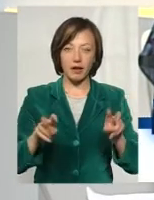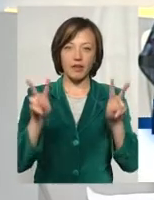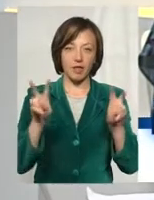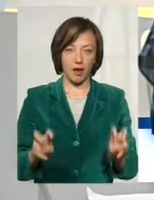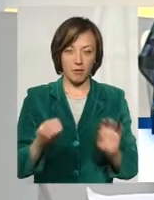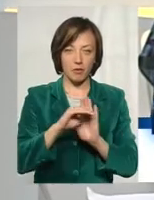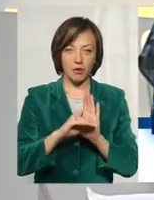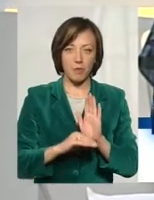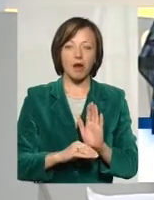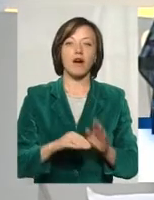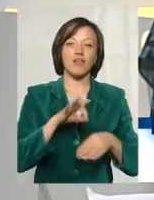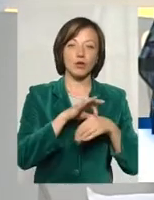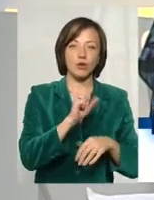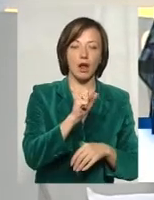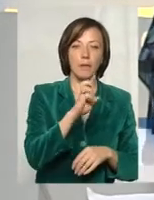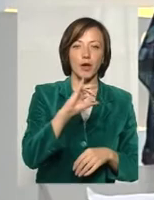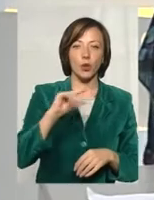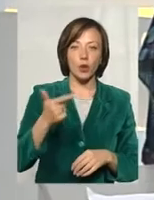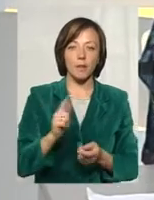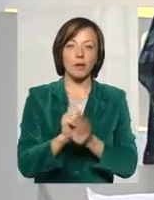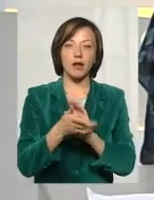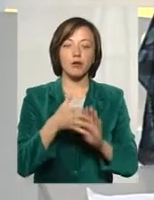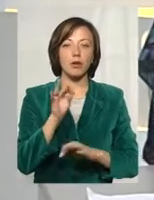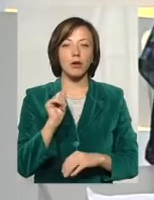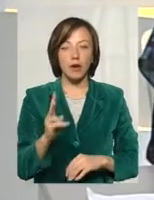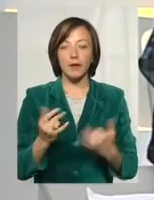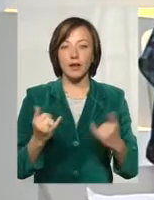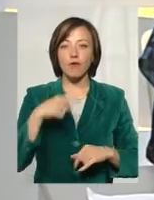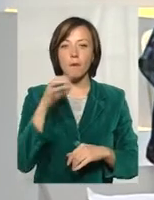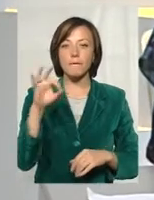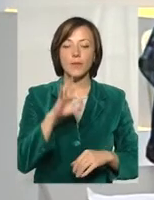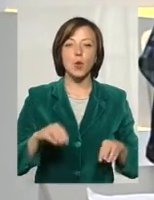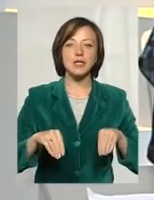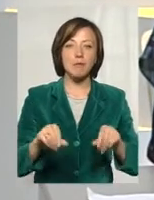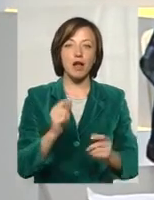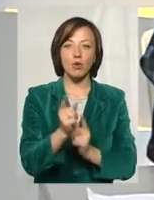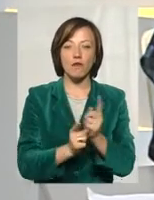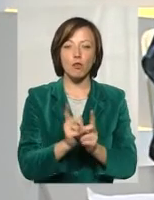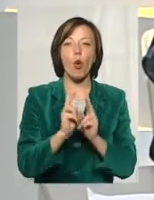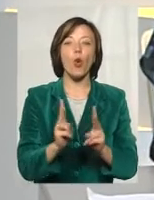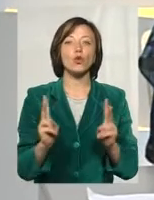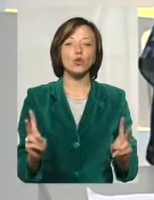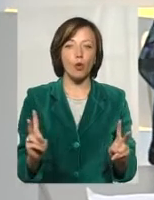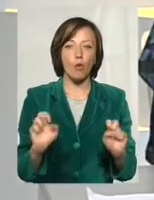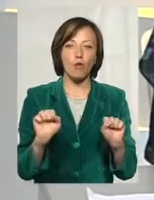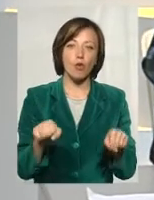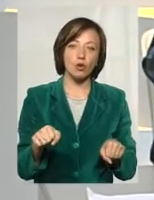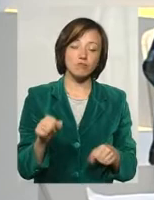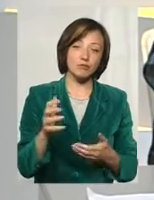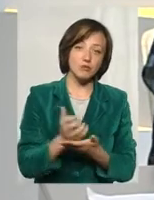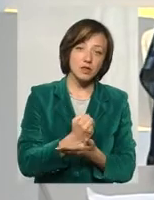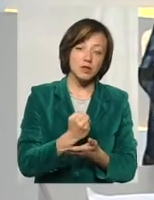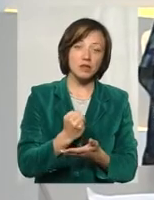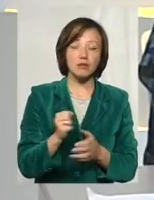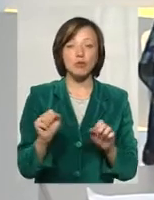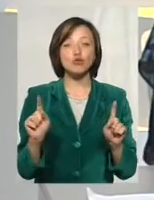Анна Бендюк, переклад на жестову мову Ольги Рибак. І нині ми говоримо про земельну реформу, хто від неї може виграти